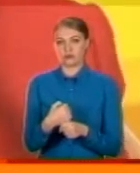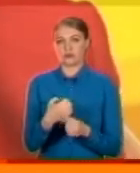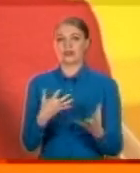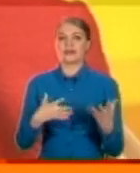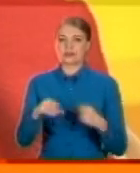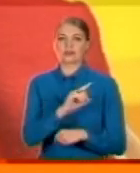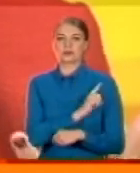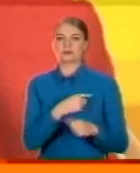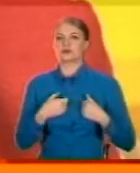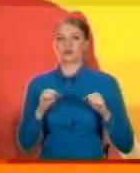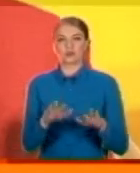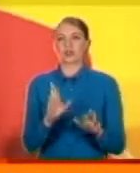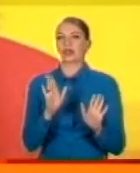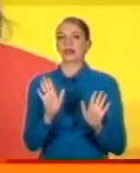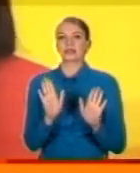всіми зусиллями,